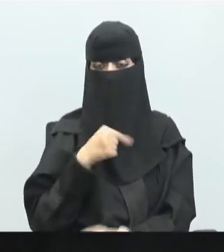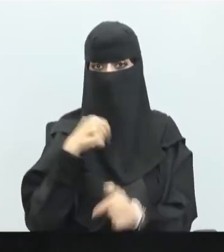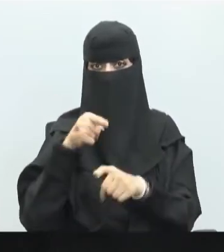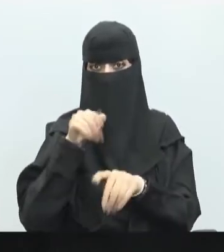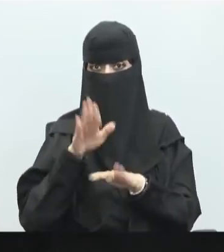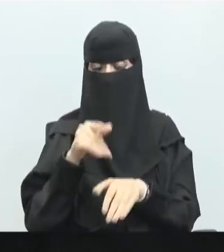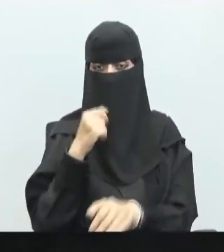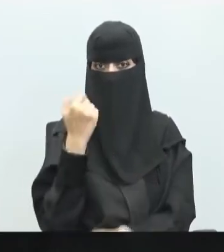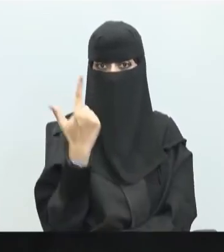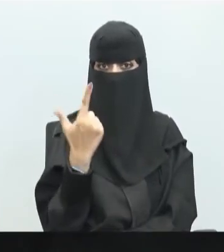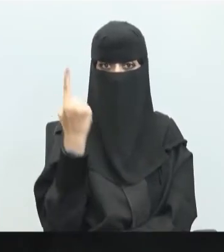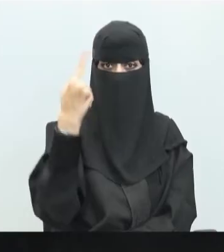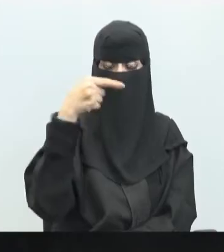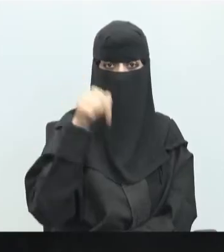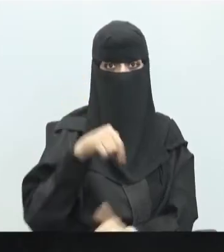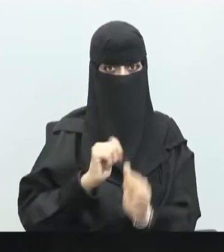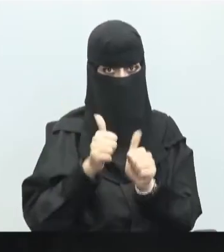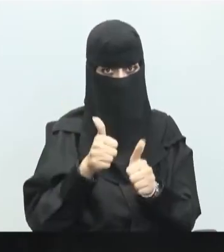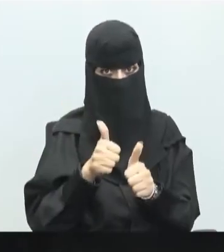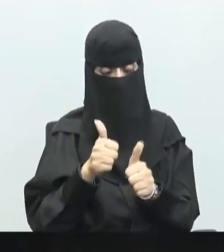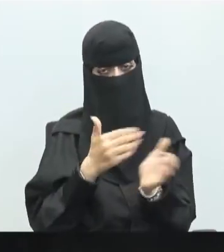17 سويا 17